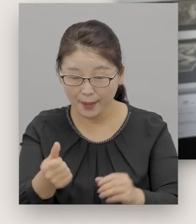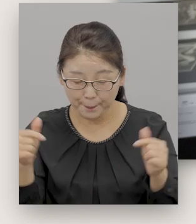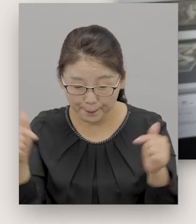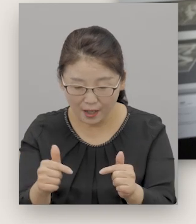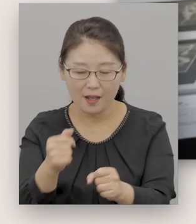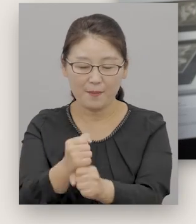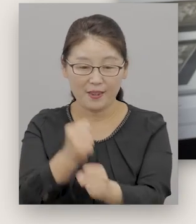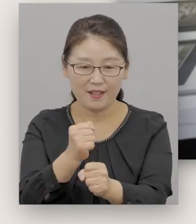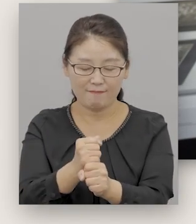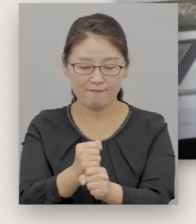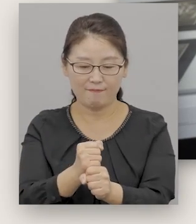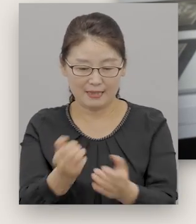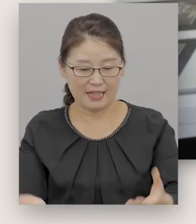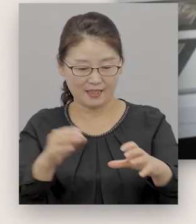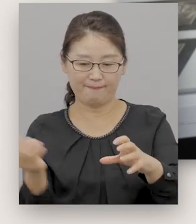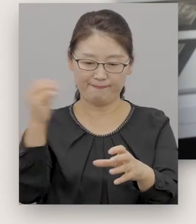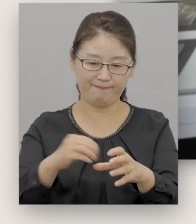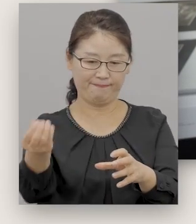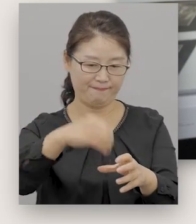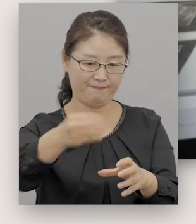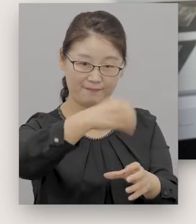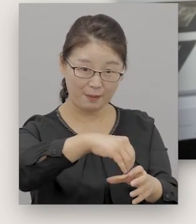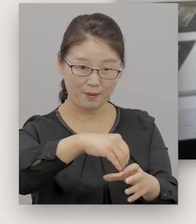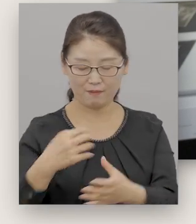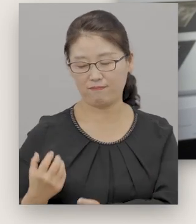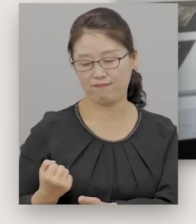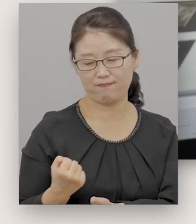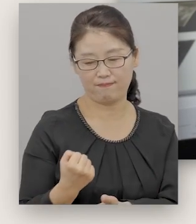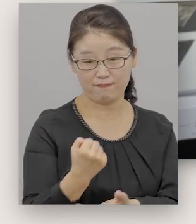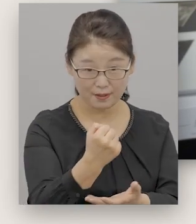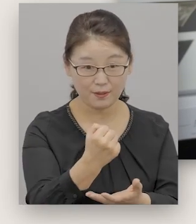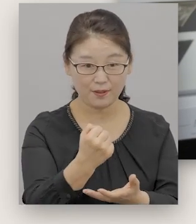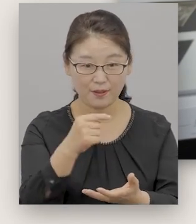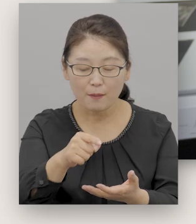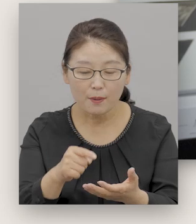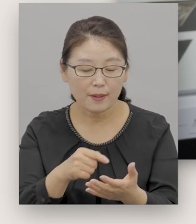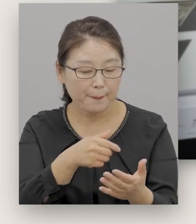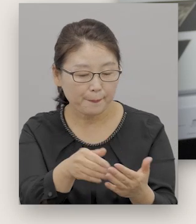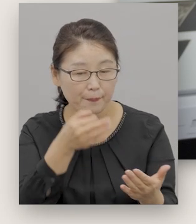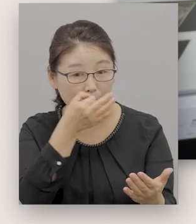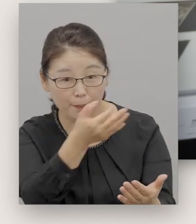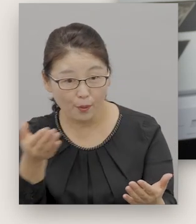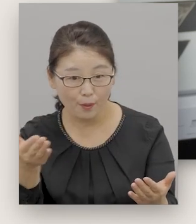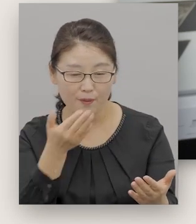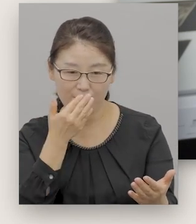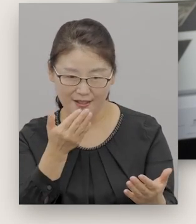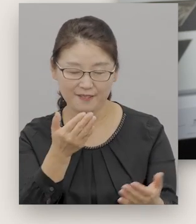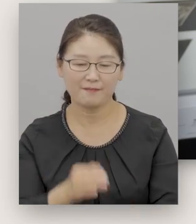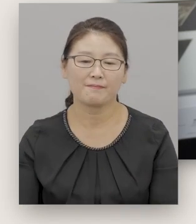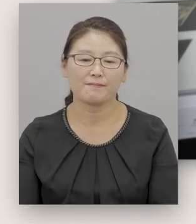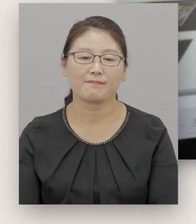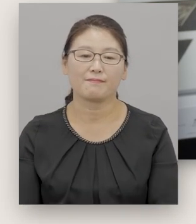담음으로써 휴대할 수 있고 이제 어디서나 이렇게 작품을 다 펼쳐서 보여줄 수 있는 그런 작업을 만들게 된 것이죠.